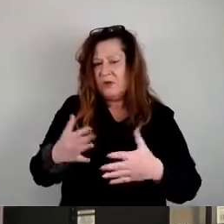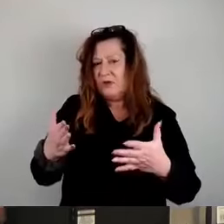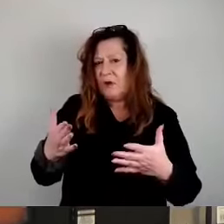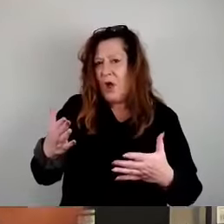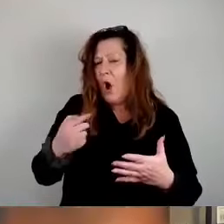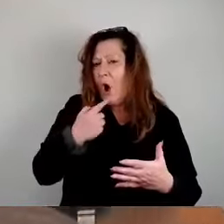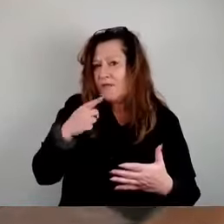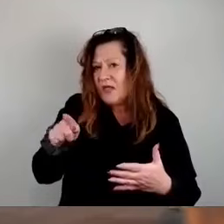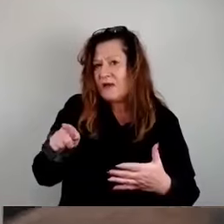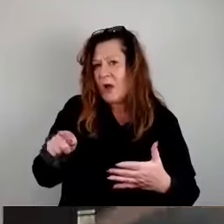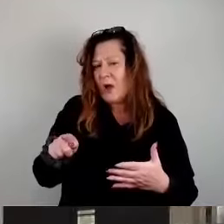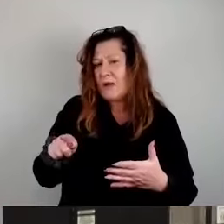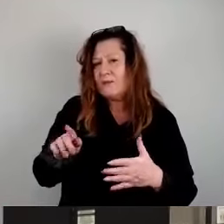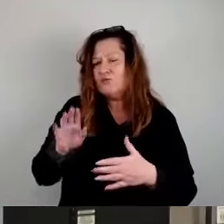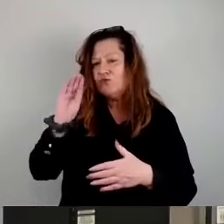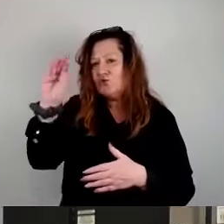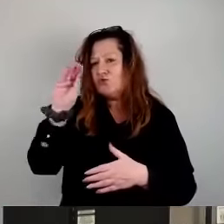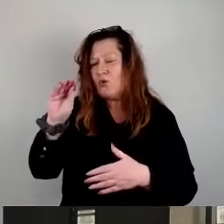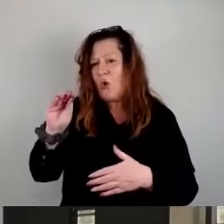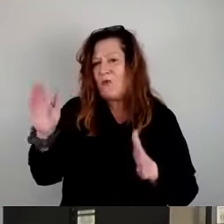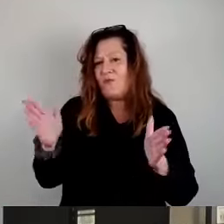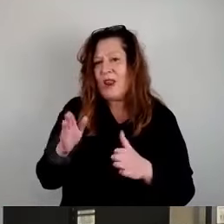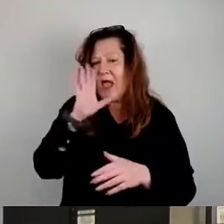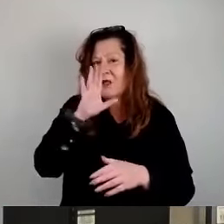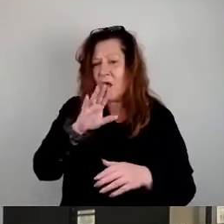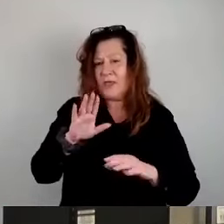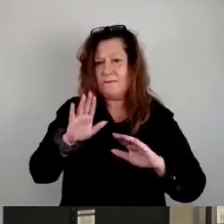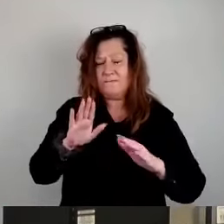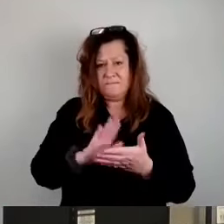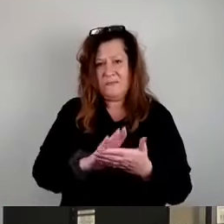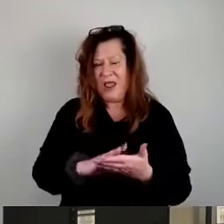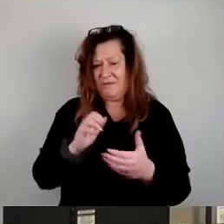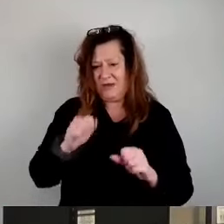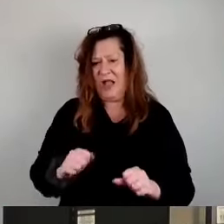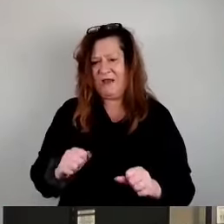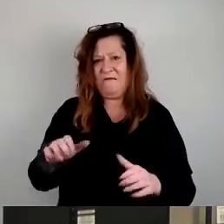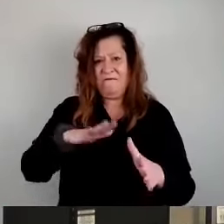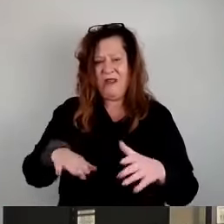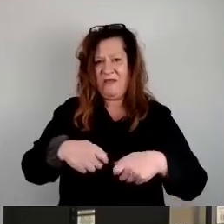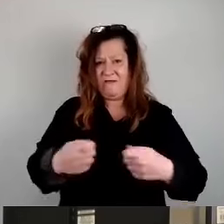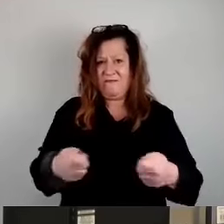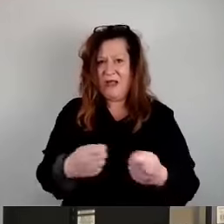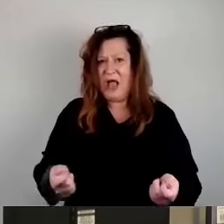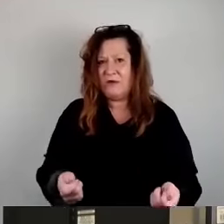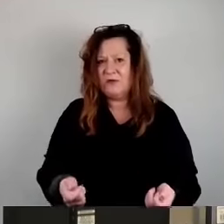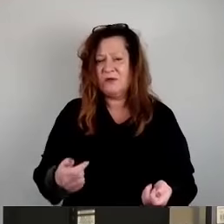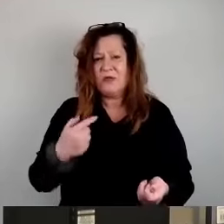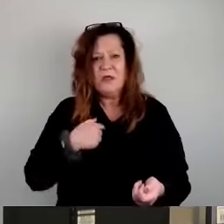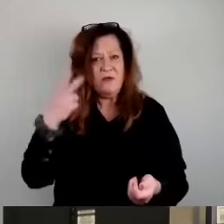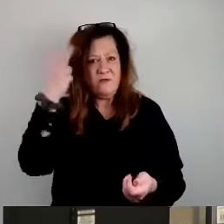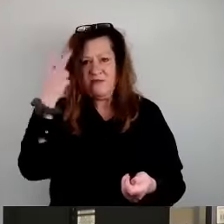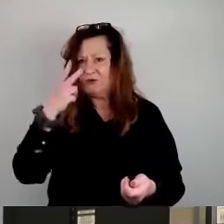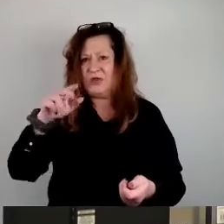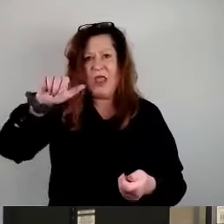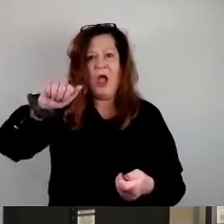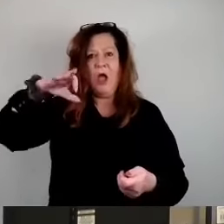das denn dann noch Kleingarten bleibt, weil man kann ja diese Fläche auch wieder verkaufen. Deswegen verstehe ich die Position der AfD, ehrlich gesagt, überhaupt nicht,